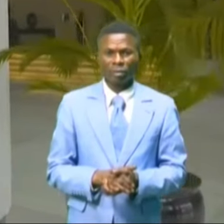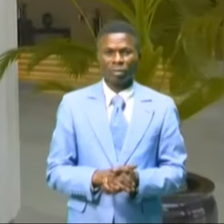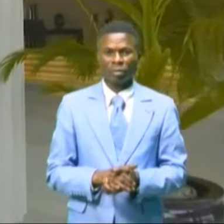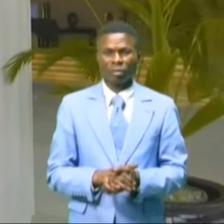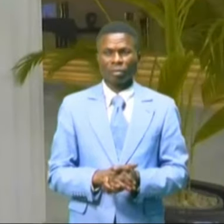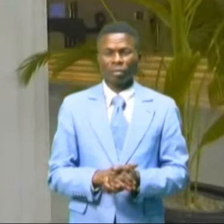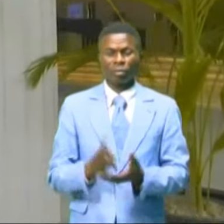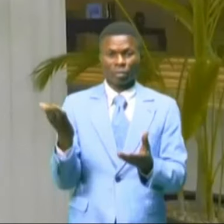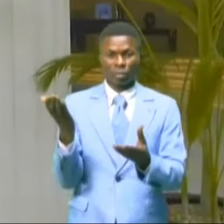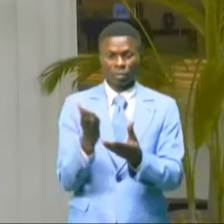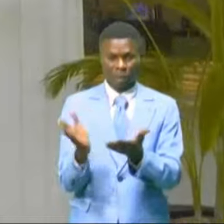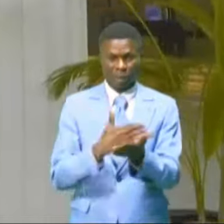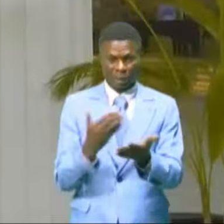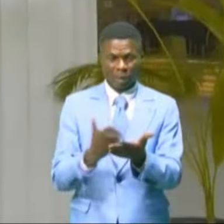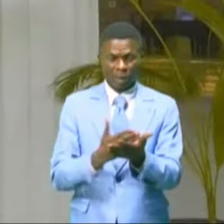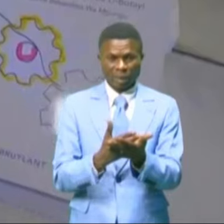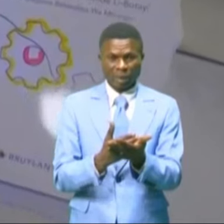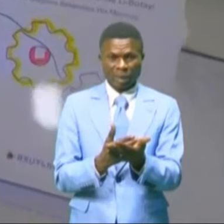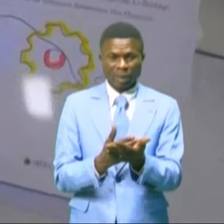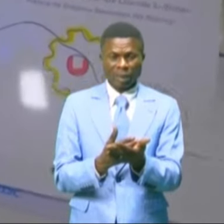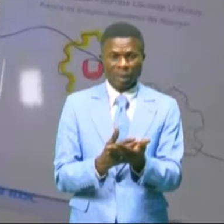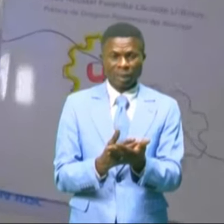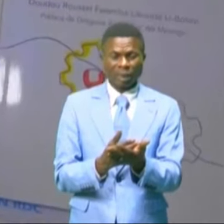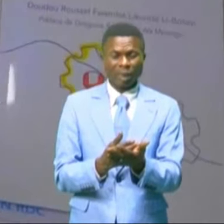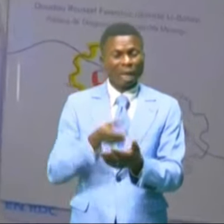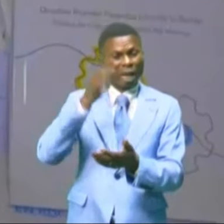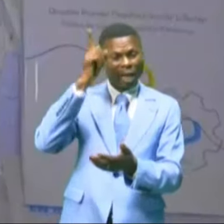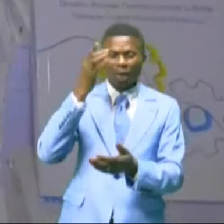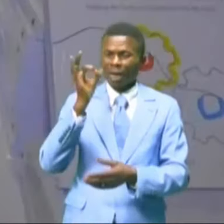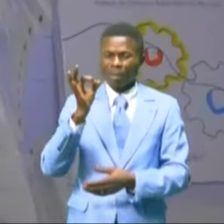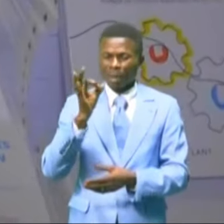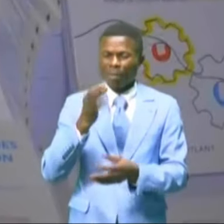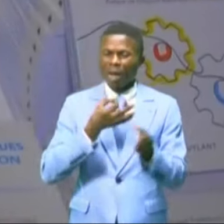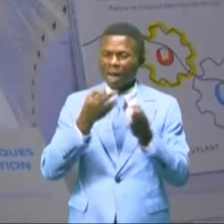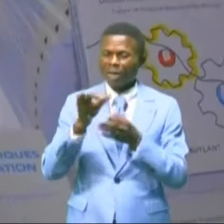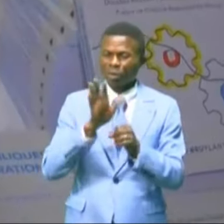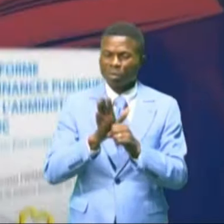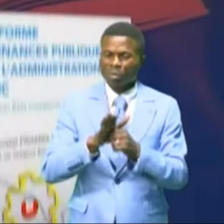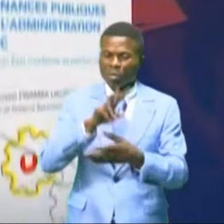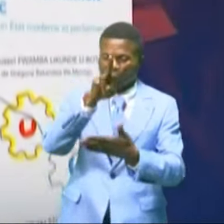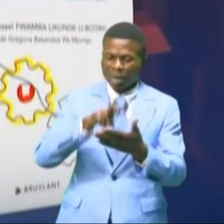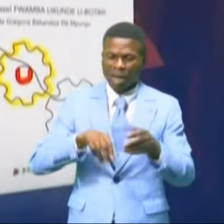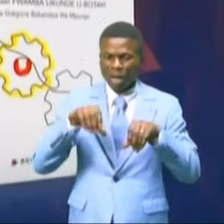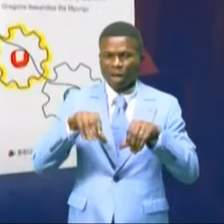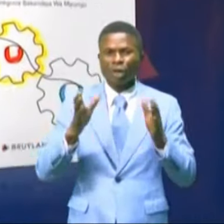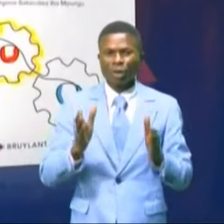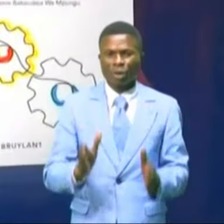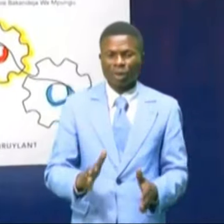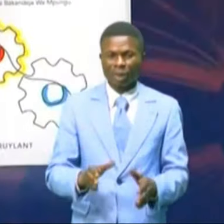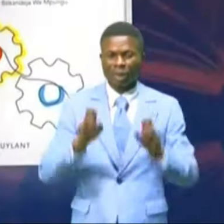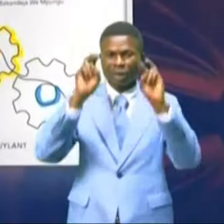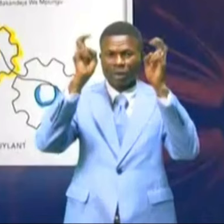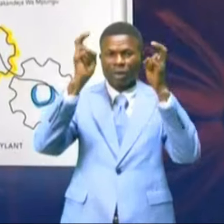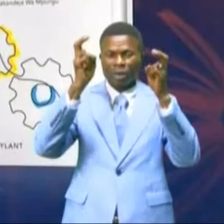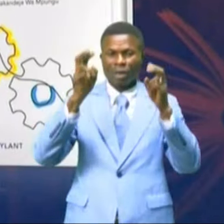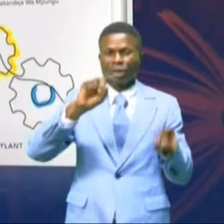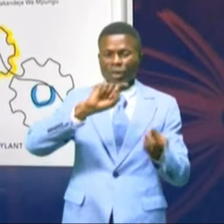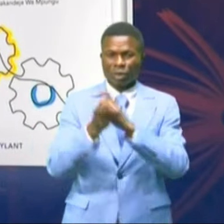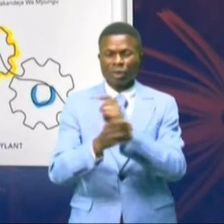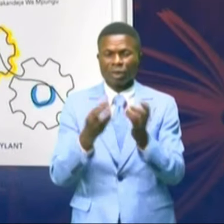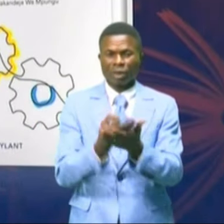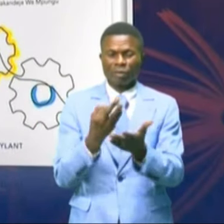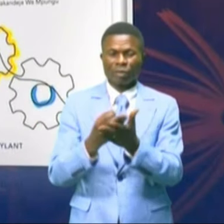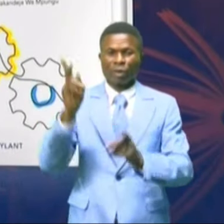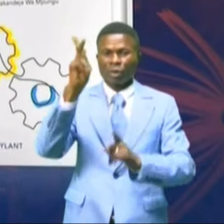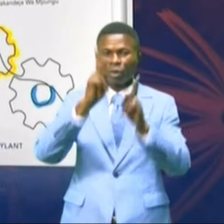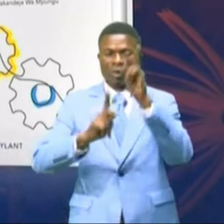Cet ouvrage, un chef-d'œuvre, mieux une contribution significative à la littérature congolaise, intitulé « La réforme des finances